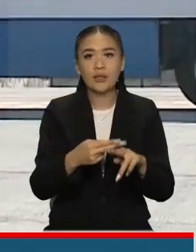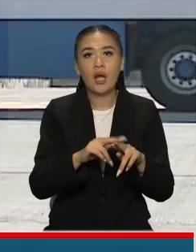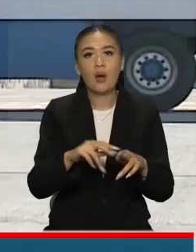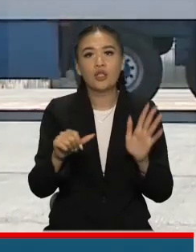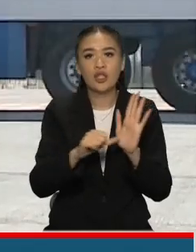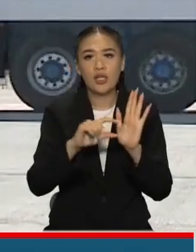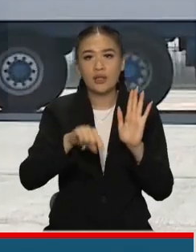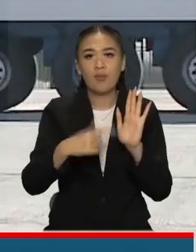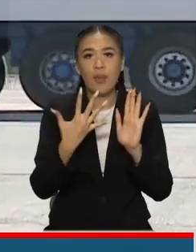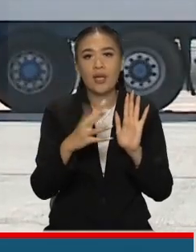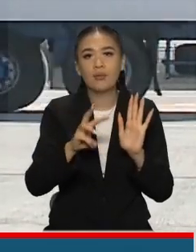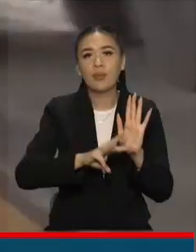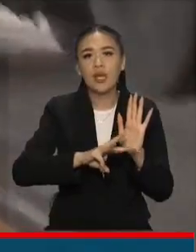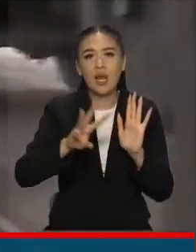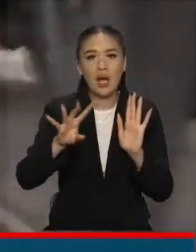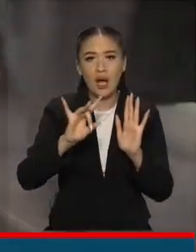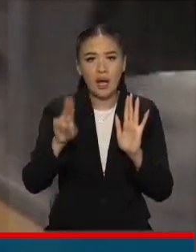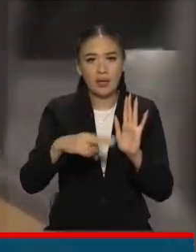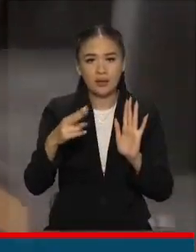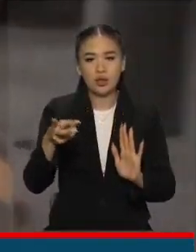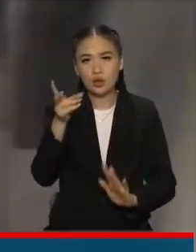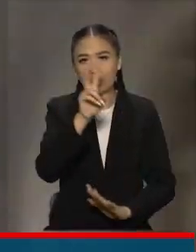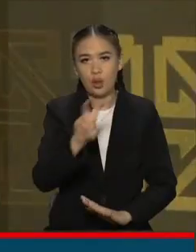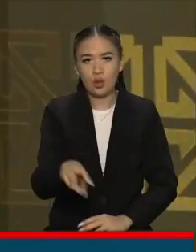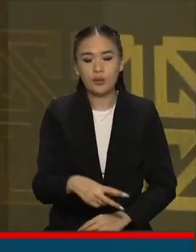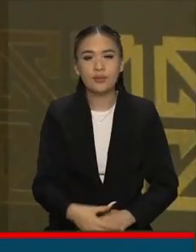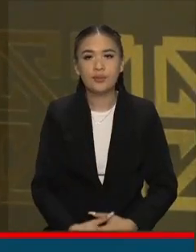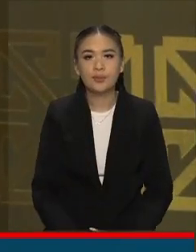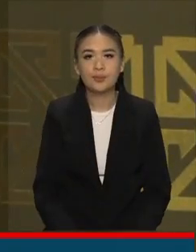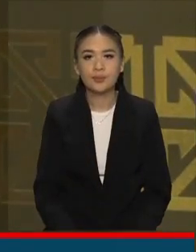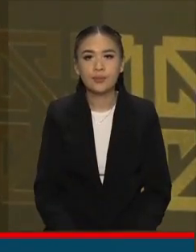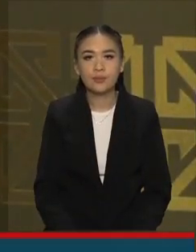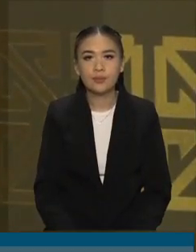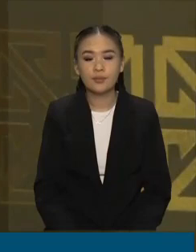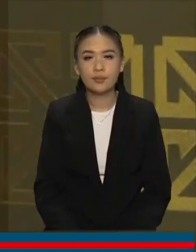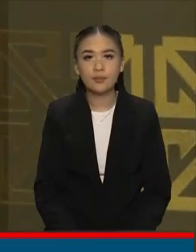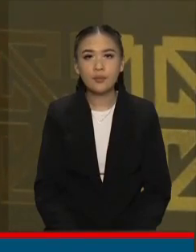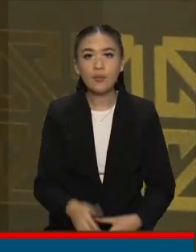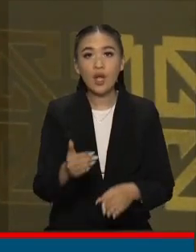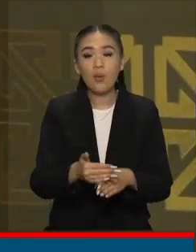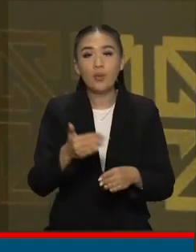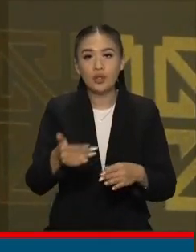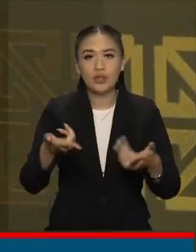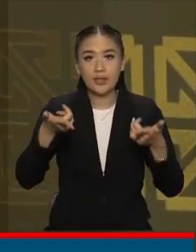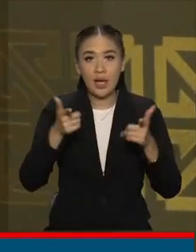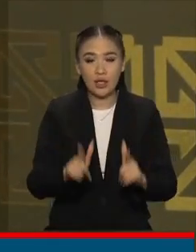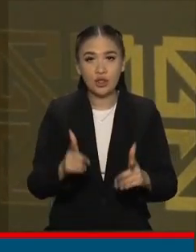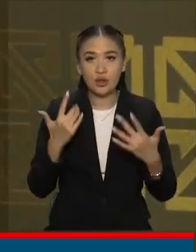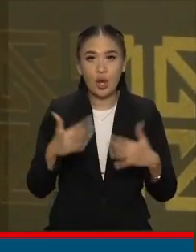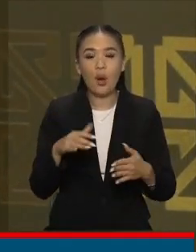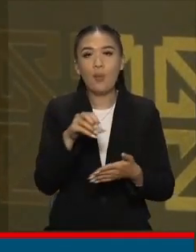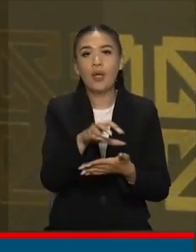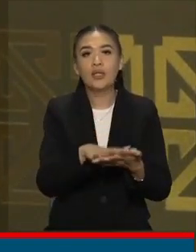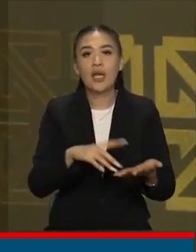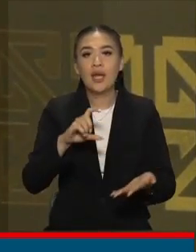шесть с половиной миллиардов долларов после ратификации соглашения последует